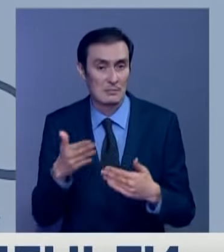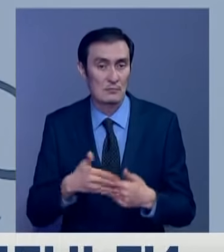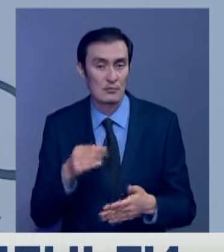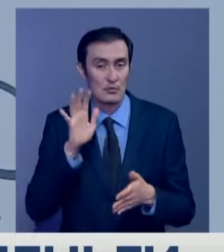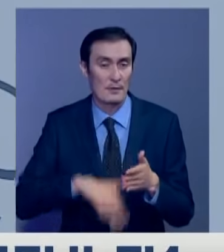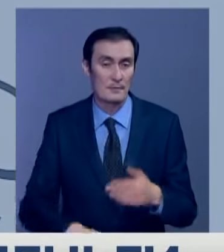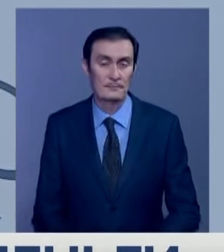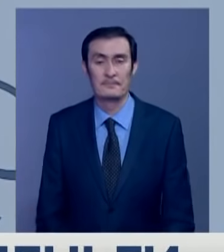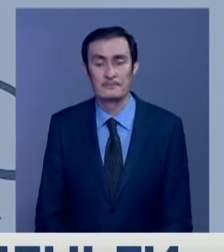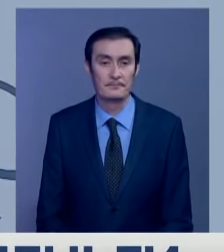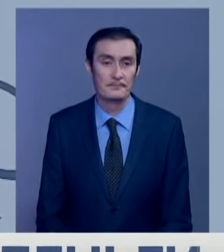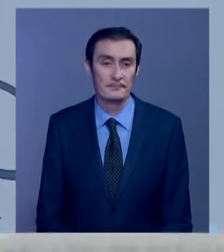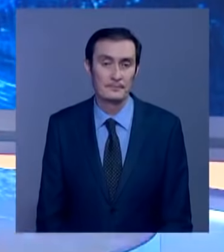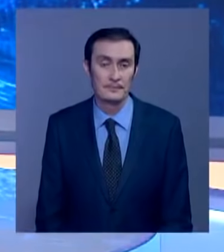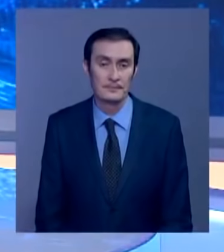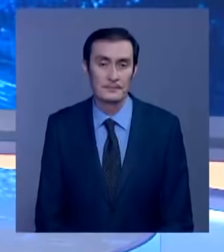характера.